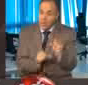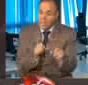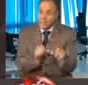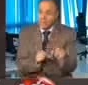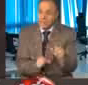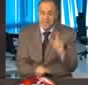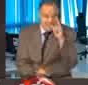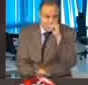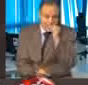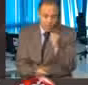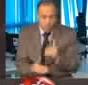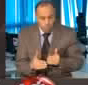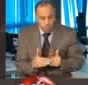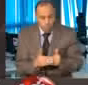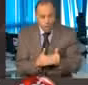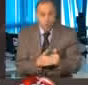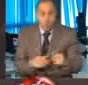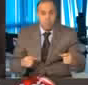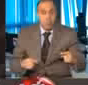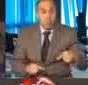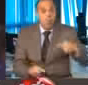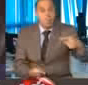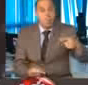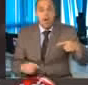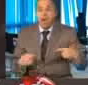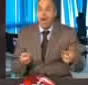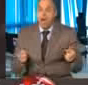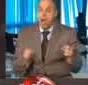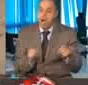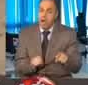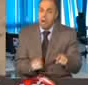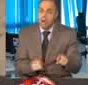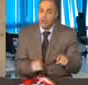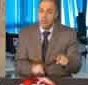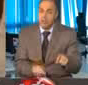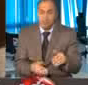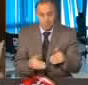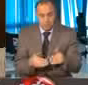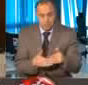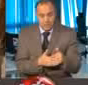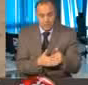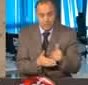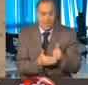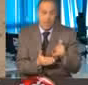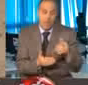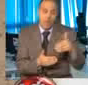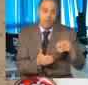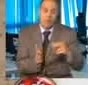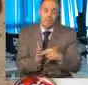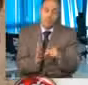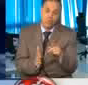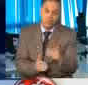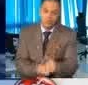حرجا مع اقتراب فتح جبهات أخرى للقتال قادمة في مدينة الرقة السورية.